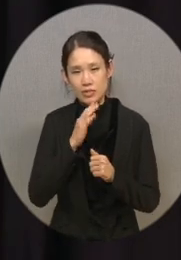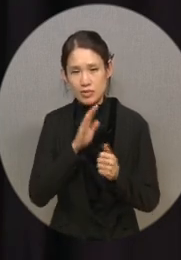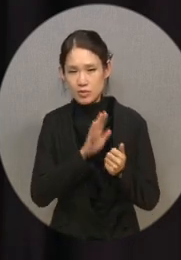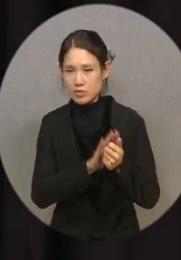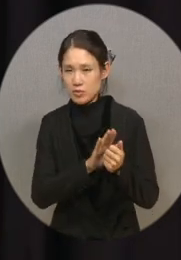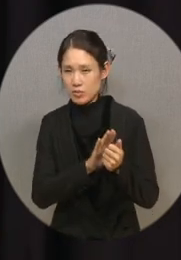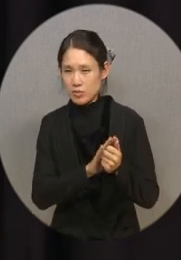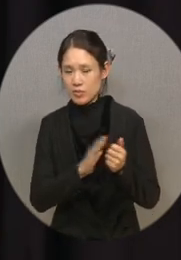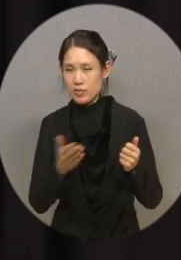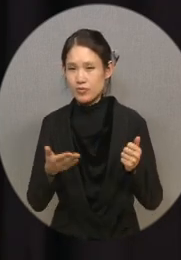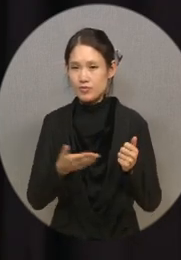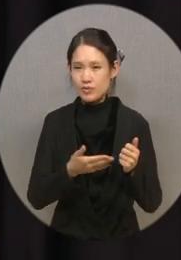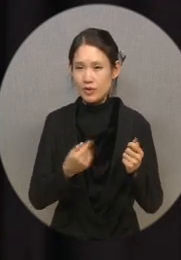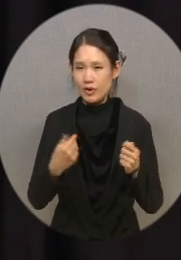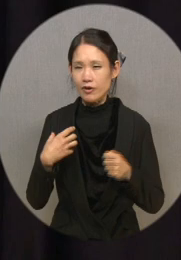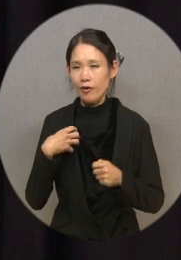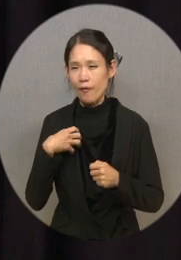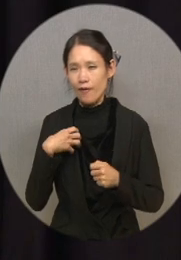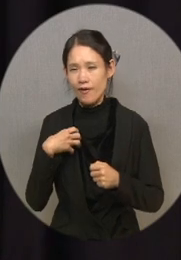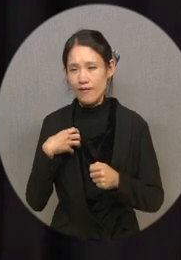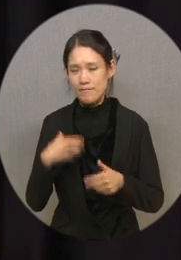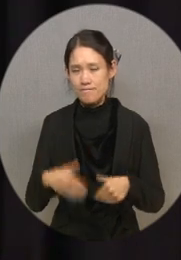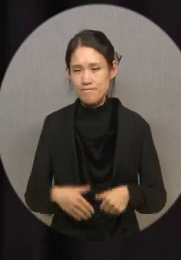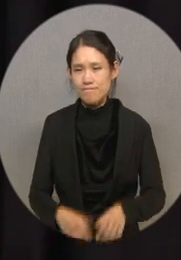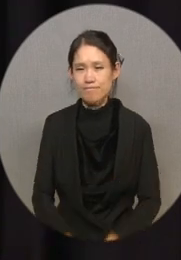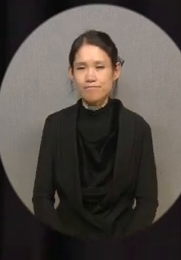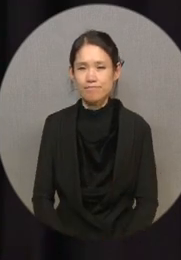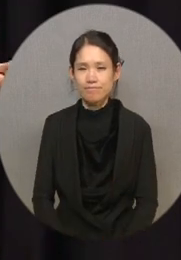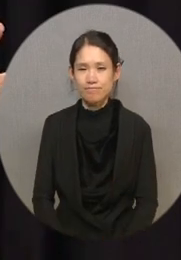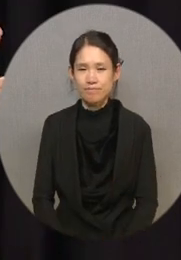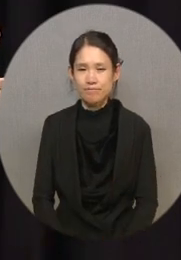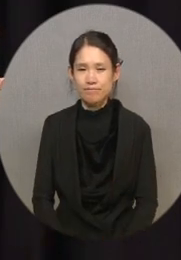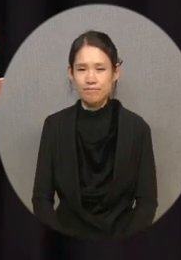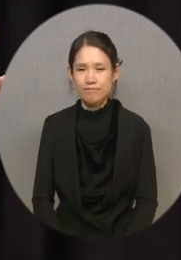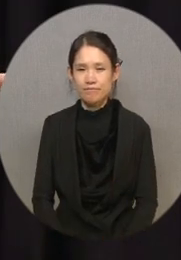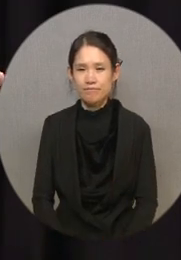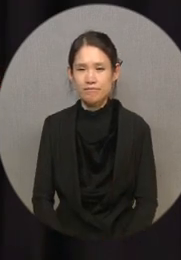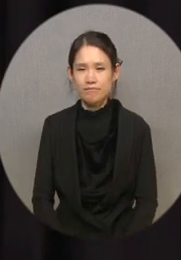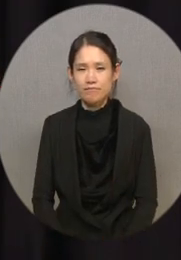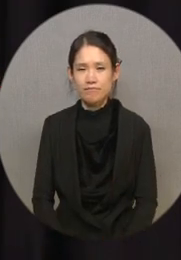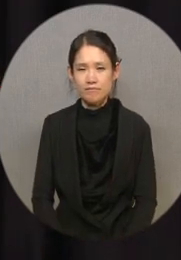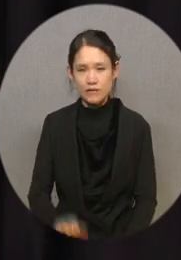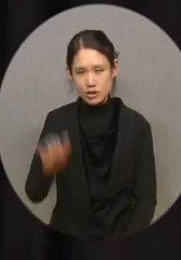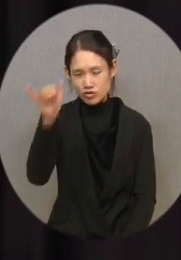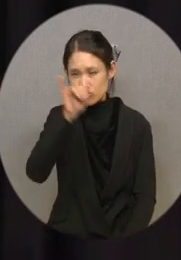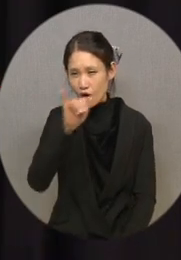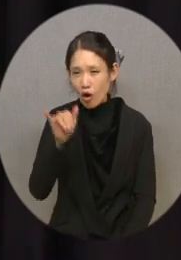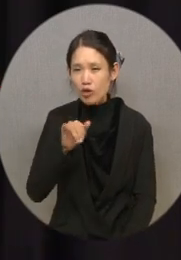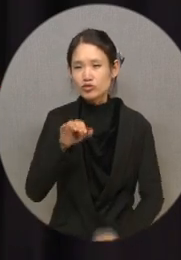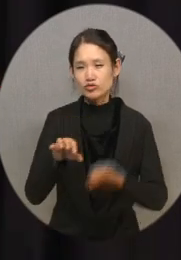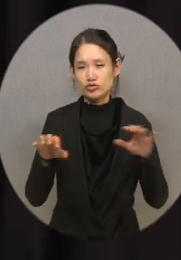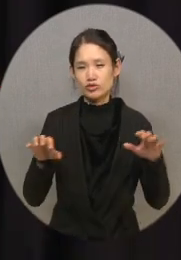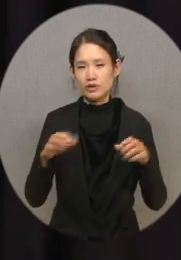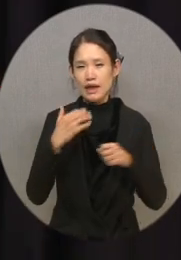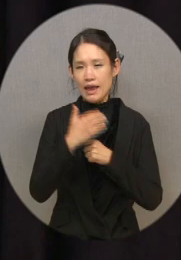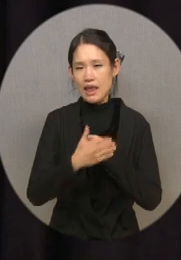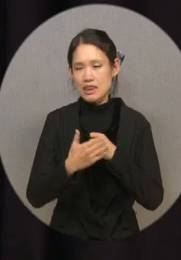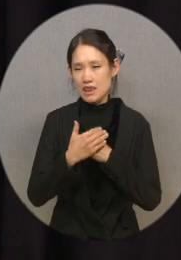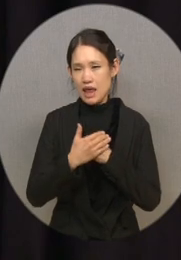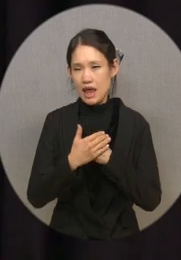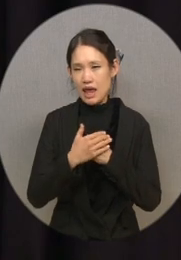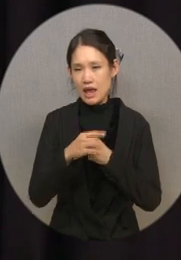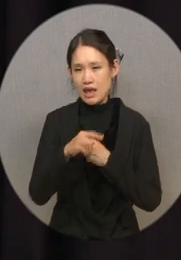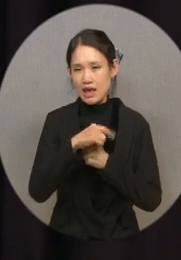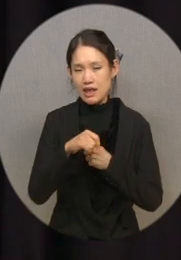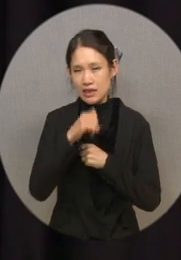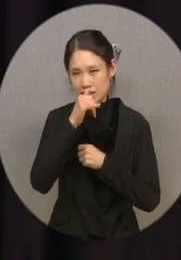돕는 그런 역할을 해야겠다. 그렇습니다. 그래서 우리가 지금 전국적으로 이 사각지대에